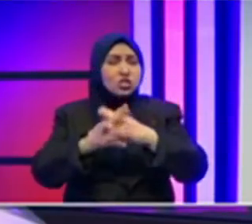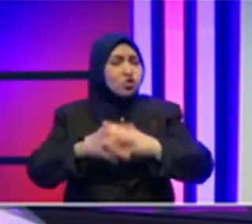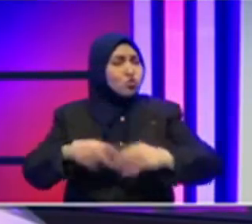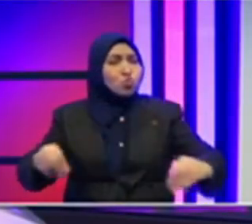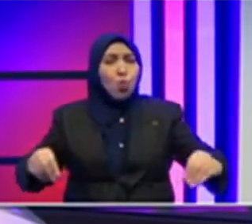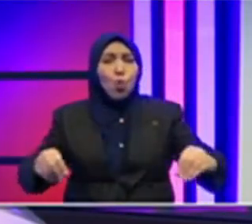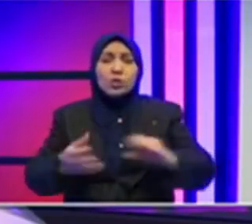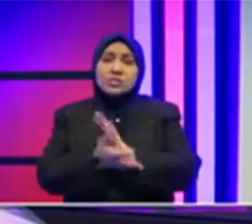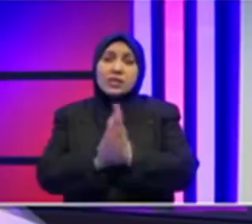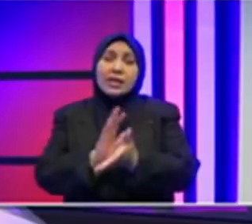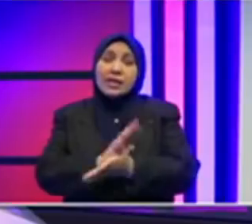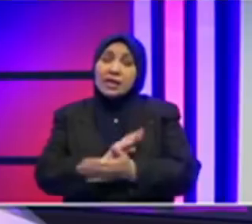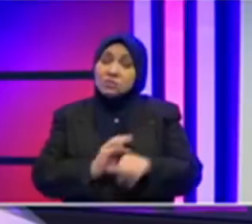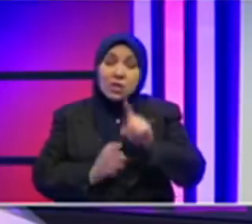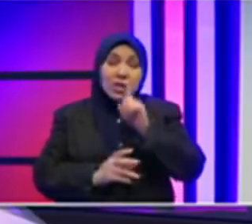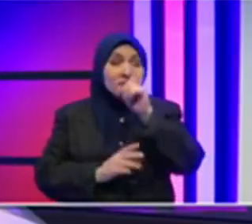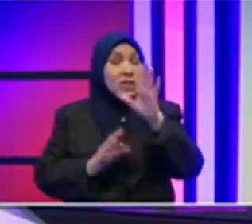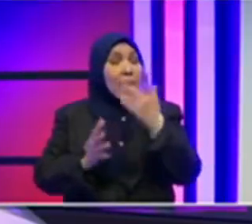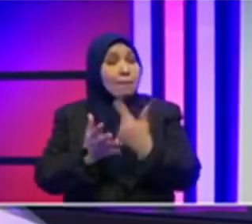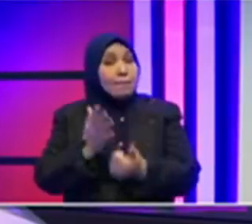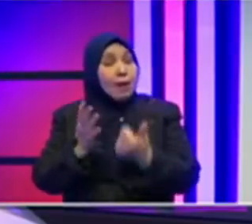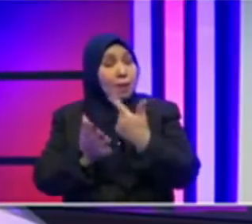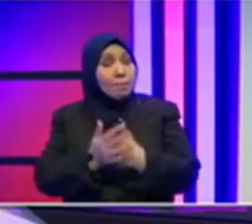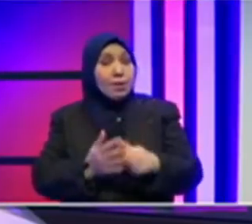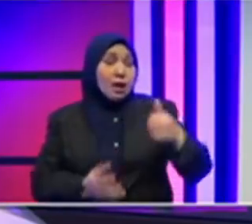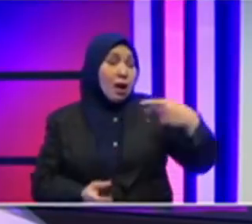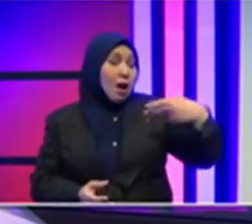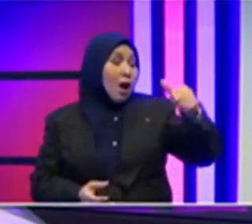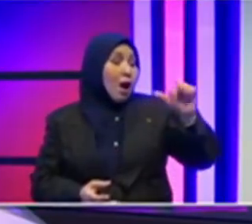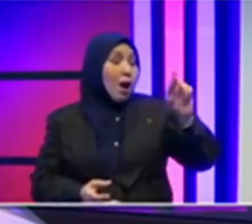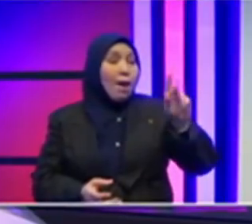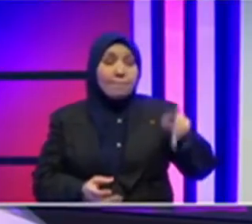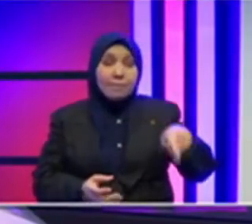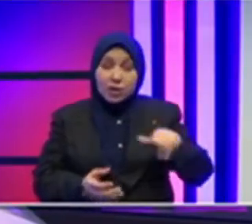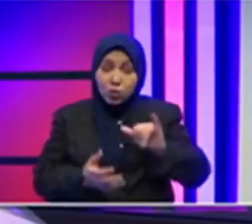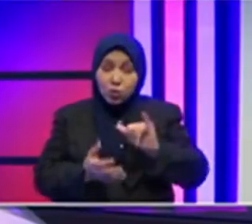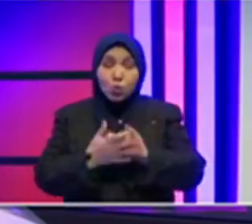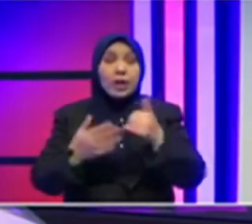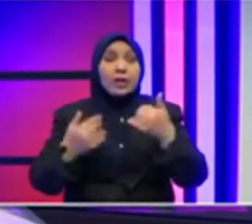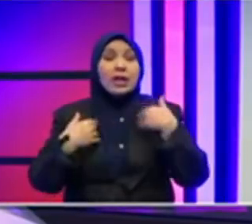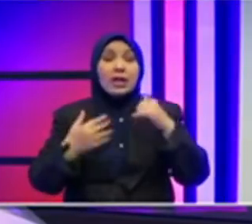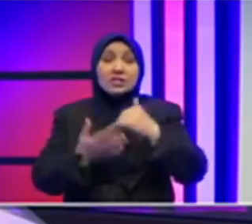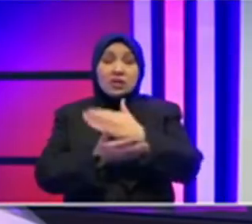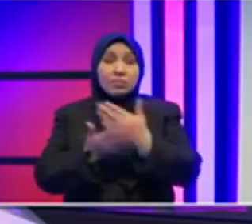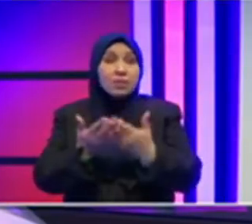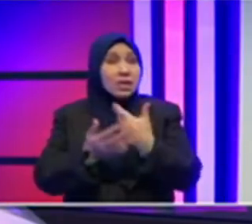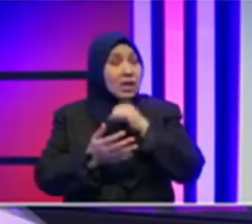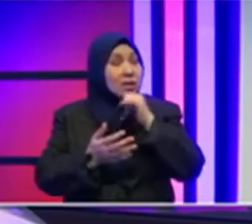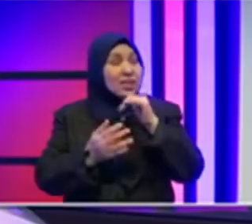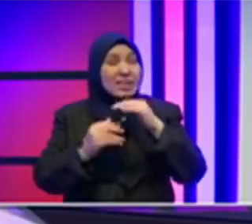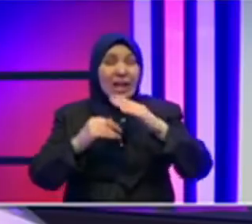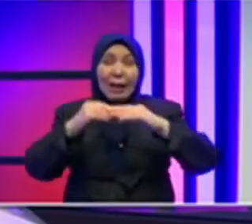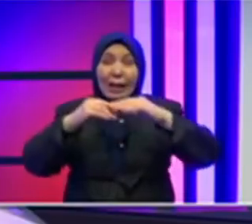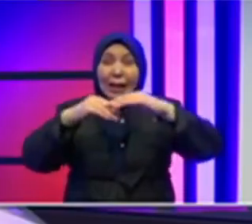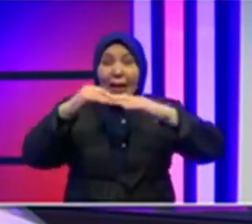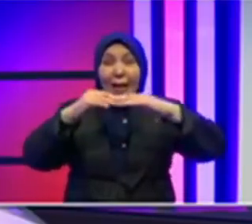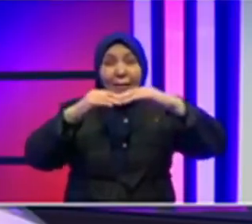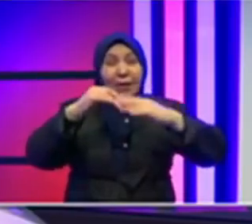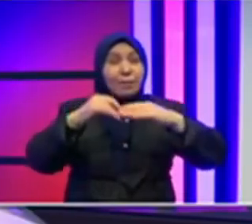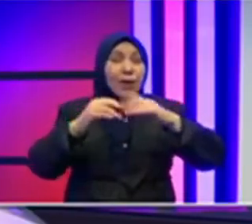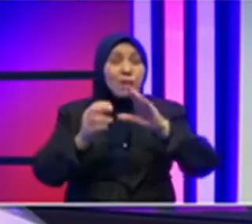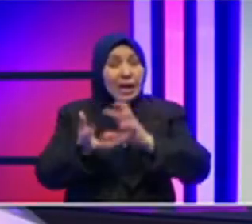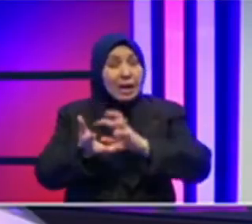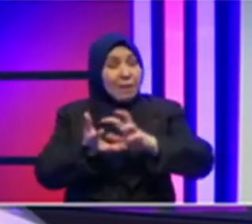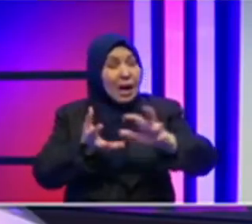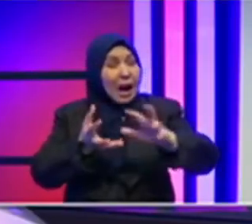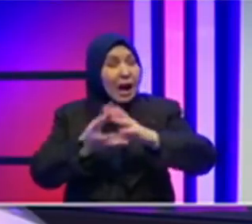Jadi sebenarnya apa-apa selepas harf ini, maksud harf ini adalah sesuatu yang tidak stabil, Ustaz. Ya, dia menghancurkan macam tadilah,